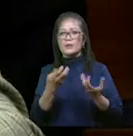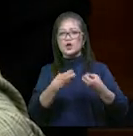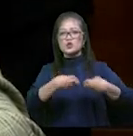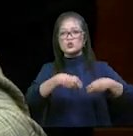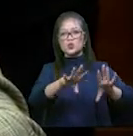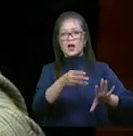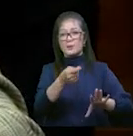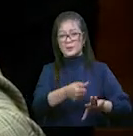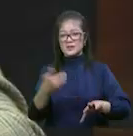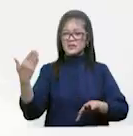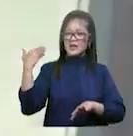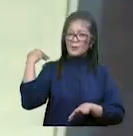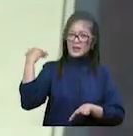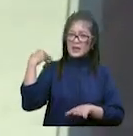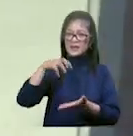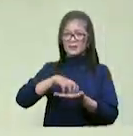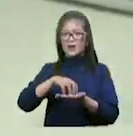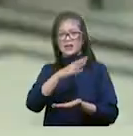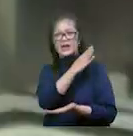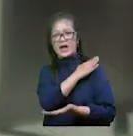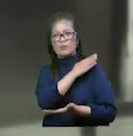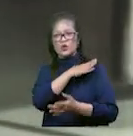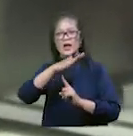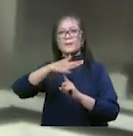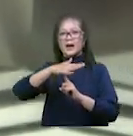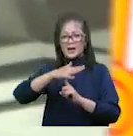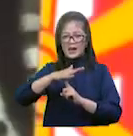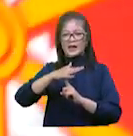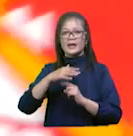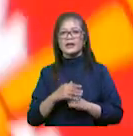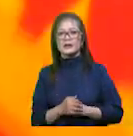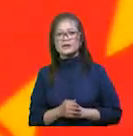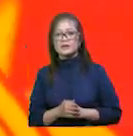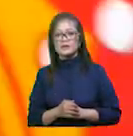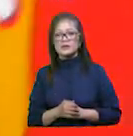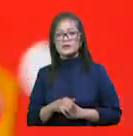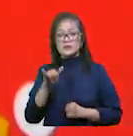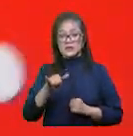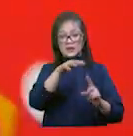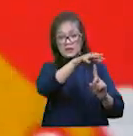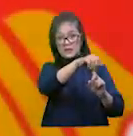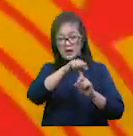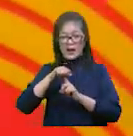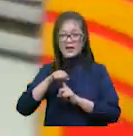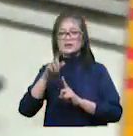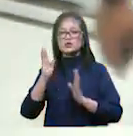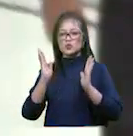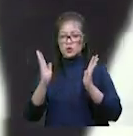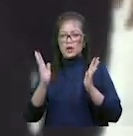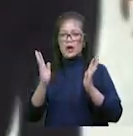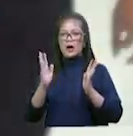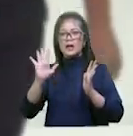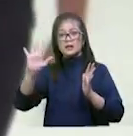Kabupaten Bangkalan, Jawa Timur. Sebelum dibawa ke gedung KPK Jakarta, Bupati Bangkalan Abdul Latif Amin Imron dan 5 kepala dinas